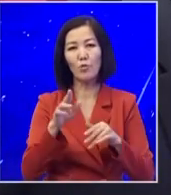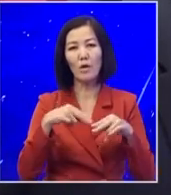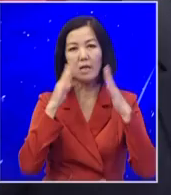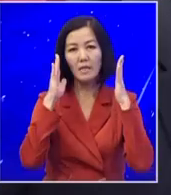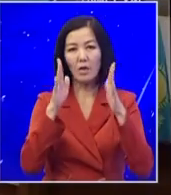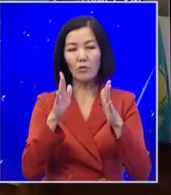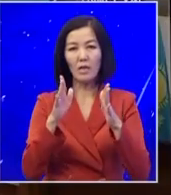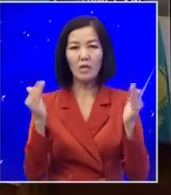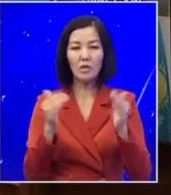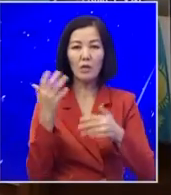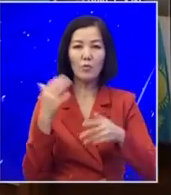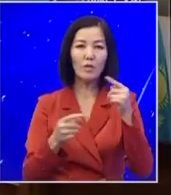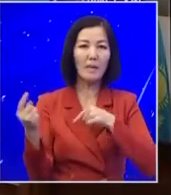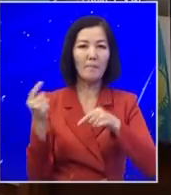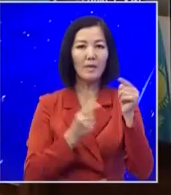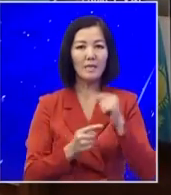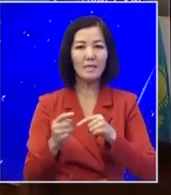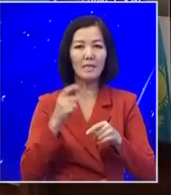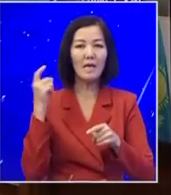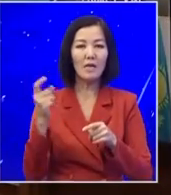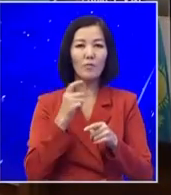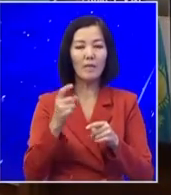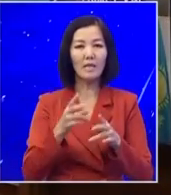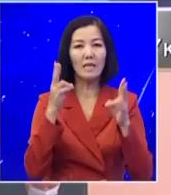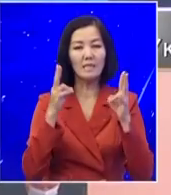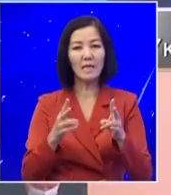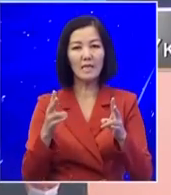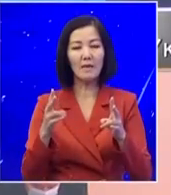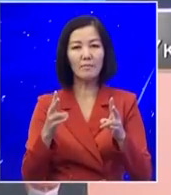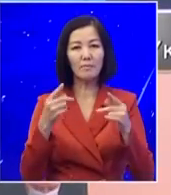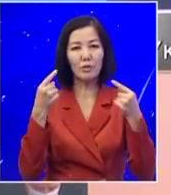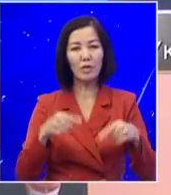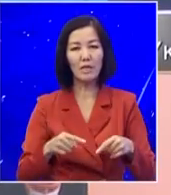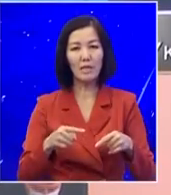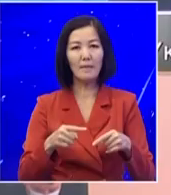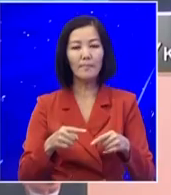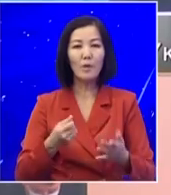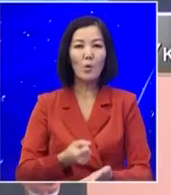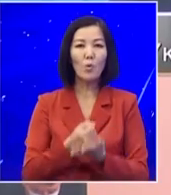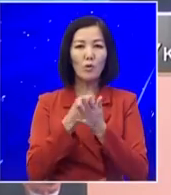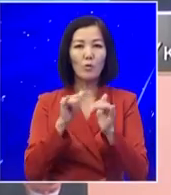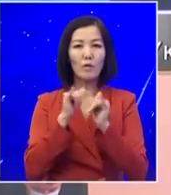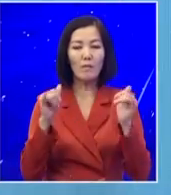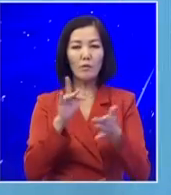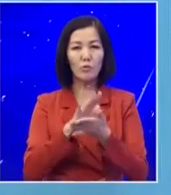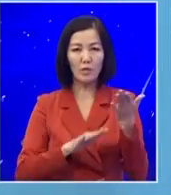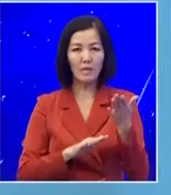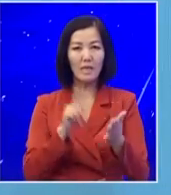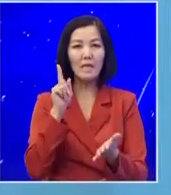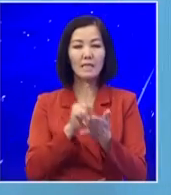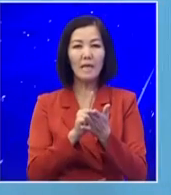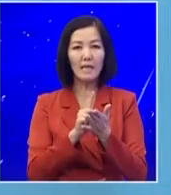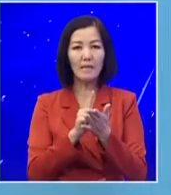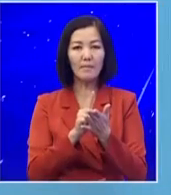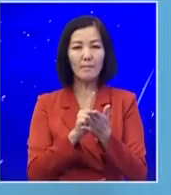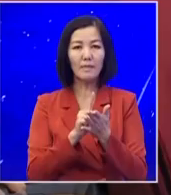болады. Шағын және орта бизнесті оның ішінде экономиканың зардап шеккен секторларын қолдау және дамыту жалғастырылады.